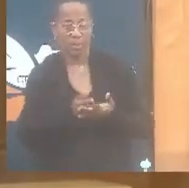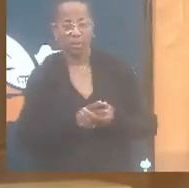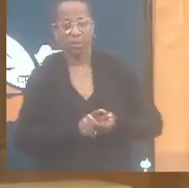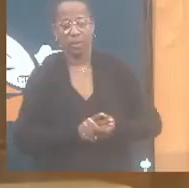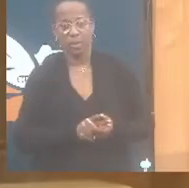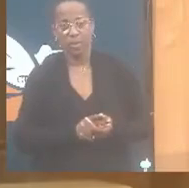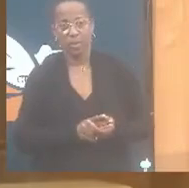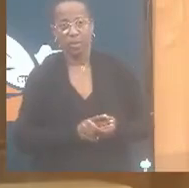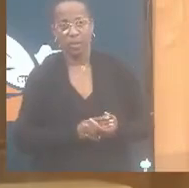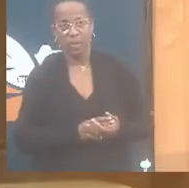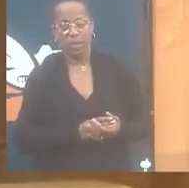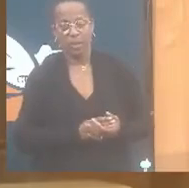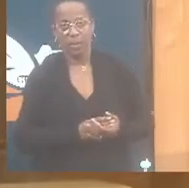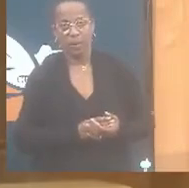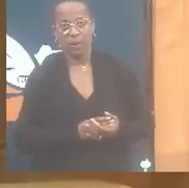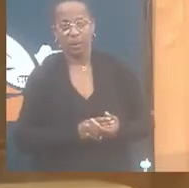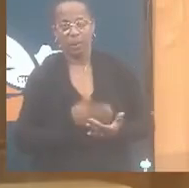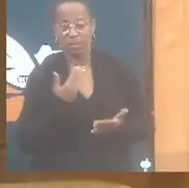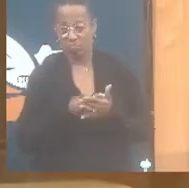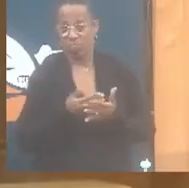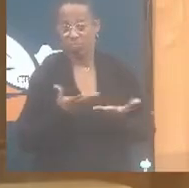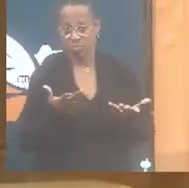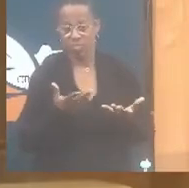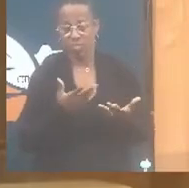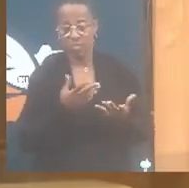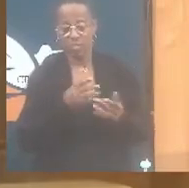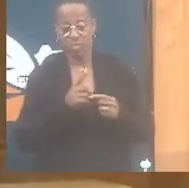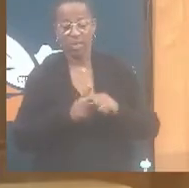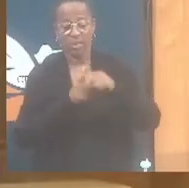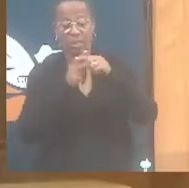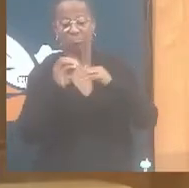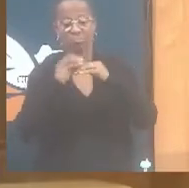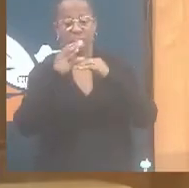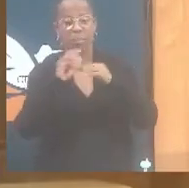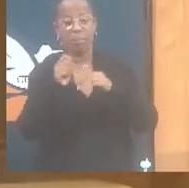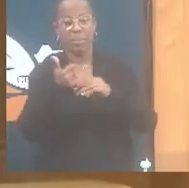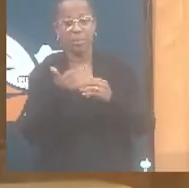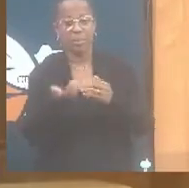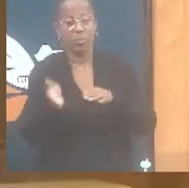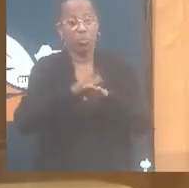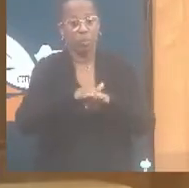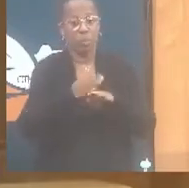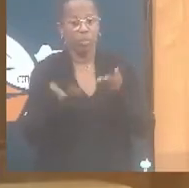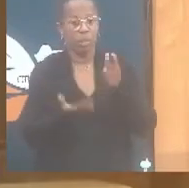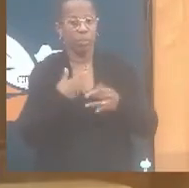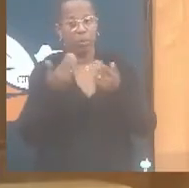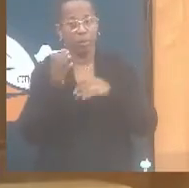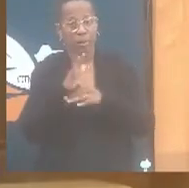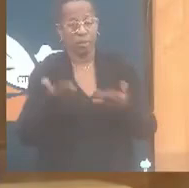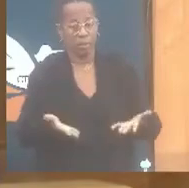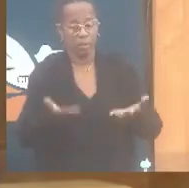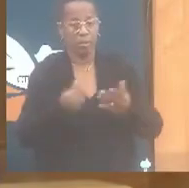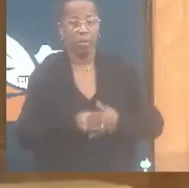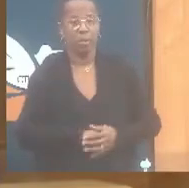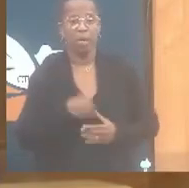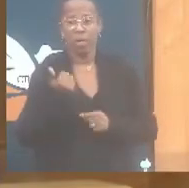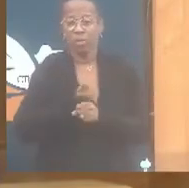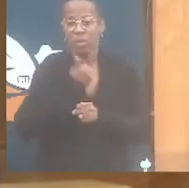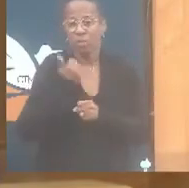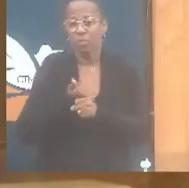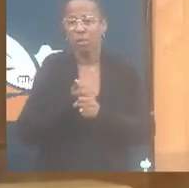Letchumi. C'était sorti avec un excédent qui est d'ailleurs presque le double de celui que vous présentez actuellement. Donc à chaque fois,